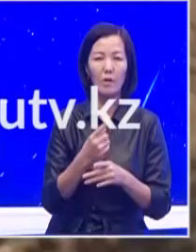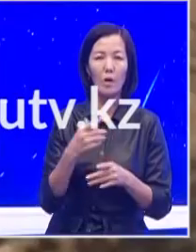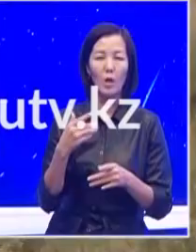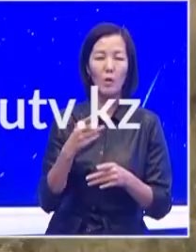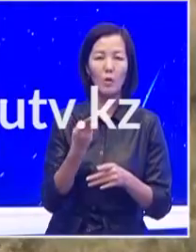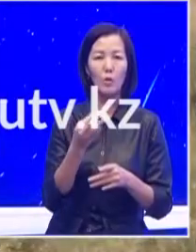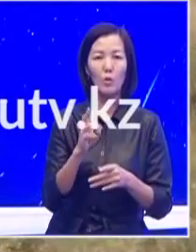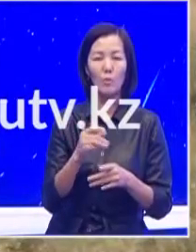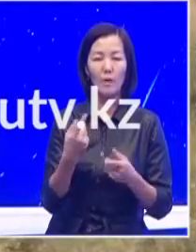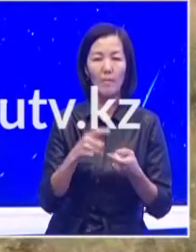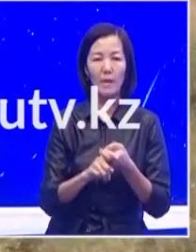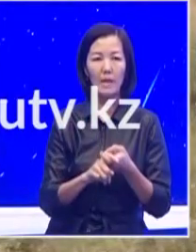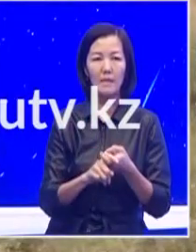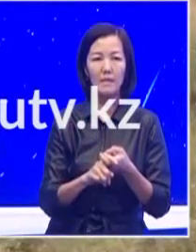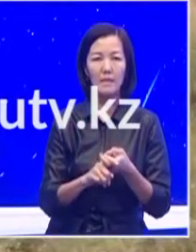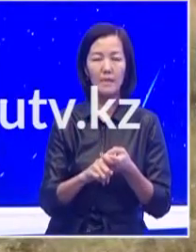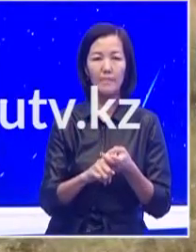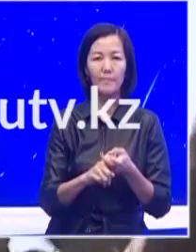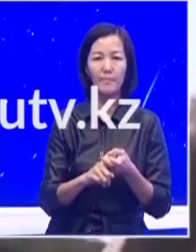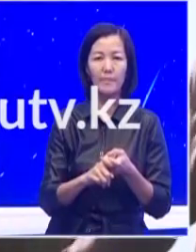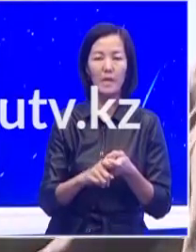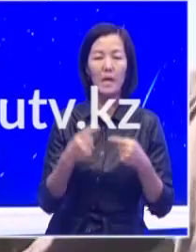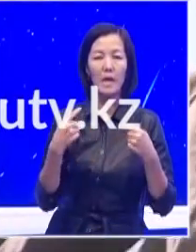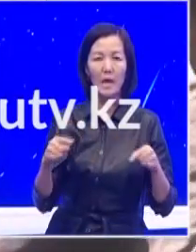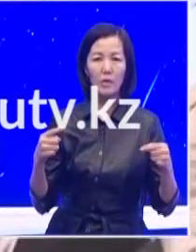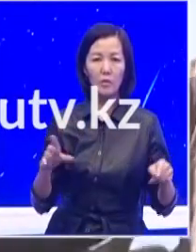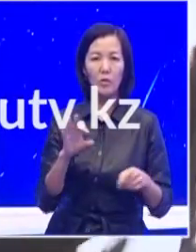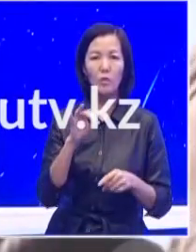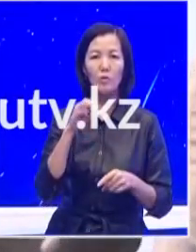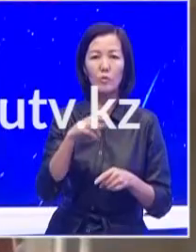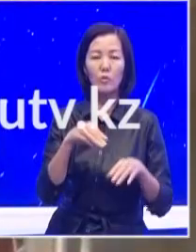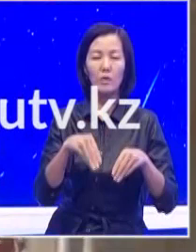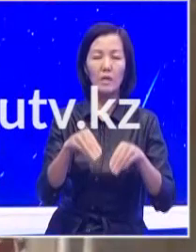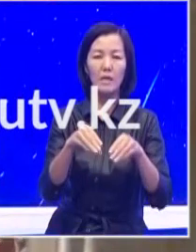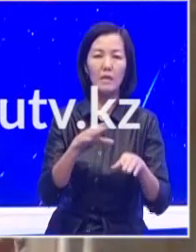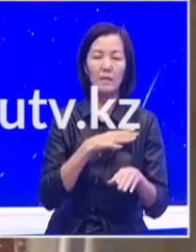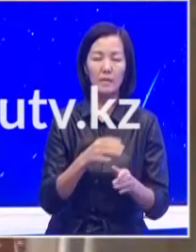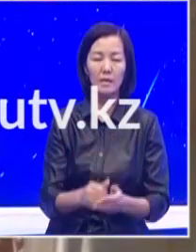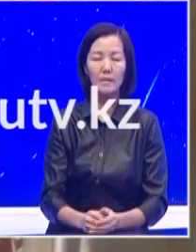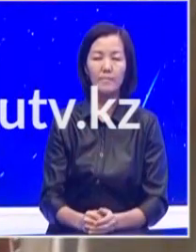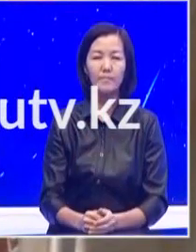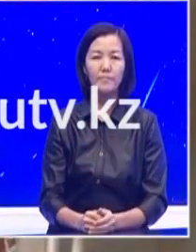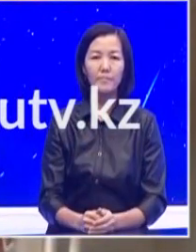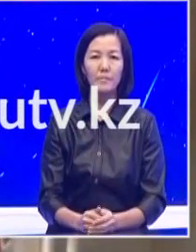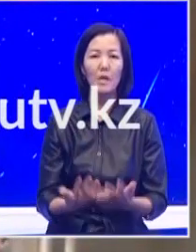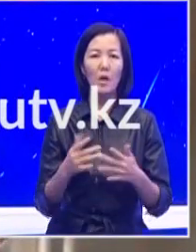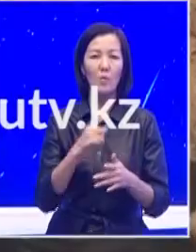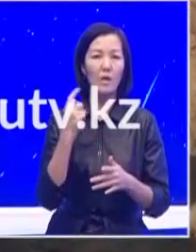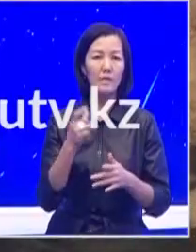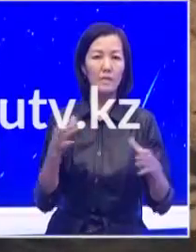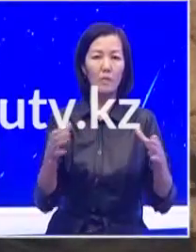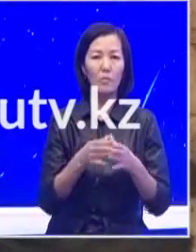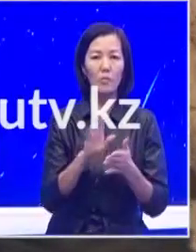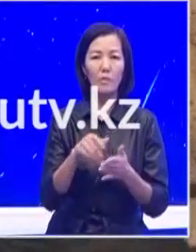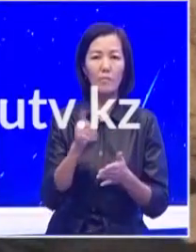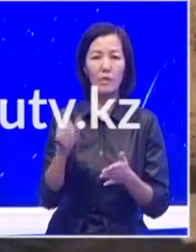Сондықтан мұнда шаруалар шетелдік Ардан, Егір, Виорика және Жетісулық Елдушовский сортын егіпті. Аудандық ауыл шаруашылығы бөлімі